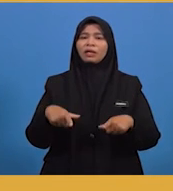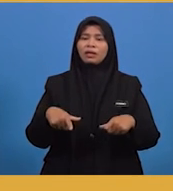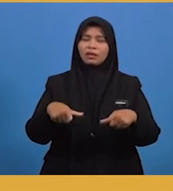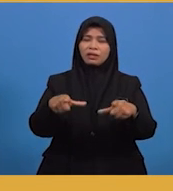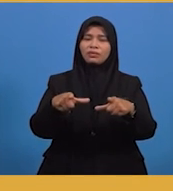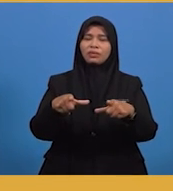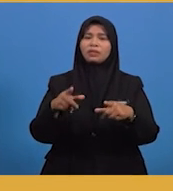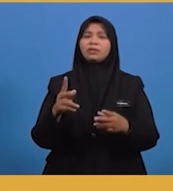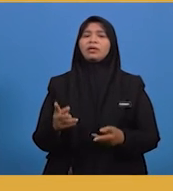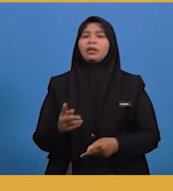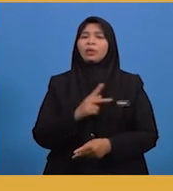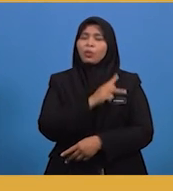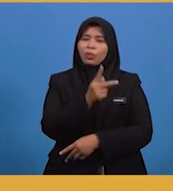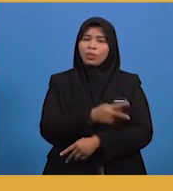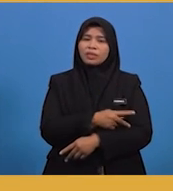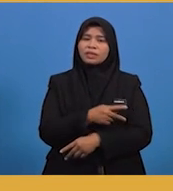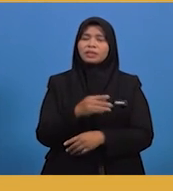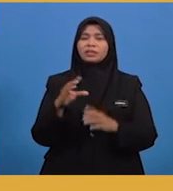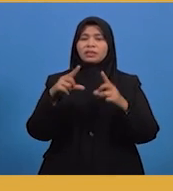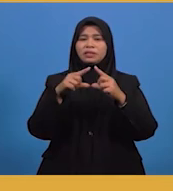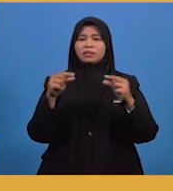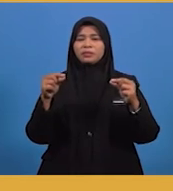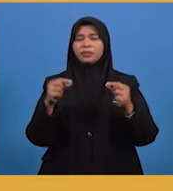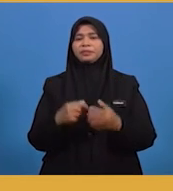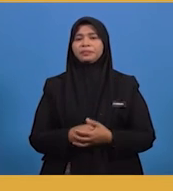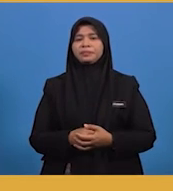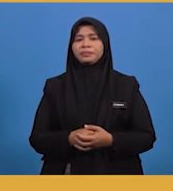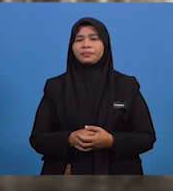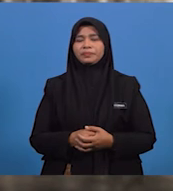Jepun terhadap telaga minyak di Sumatera.